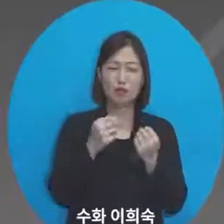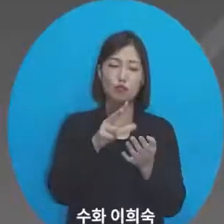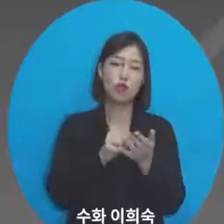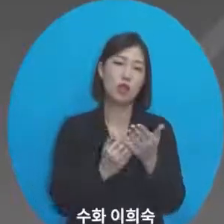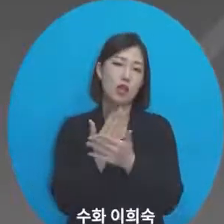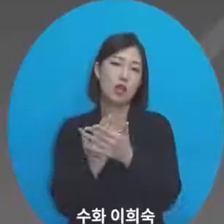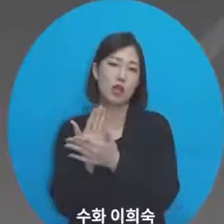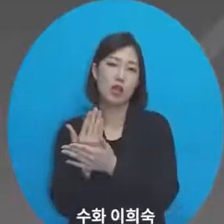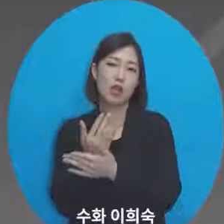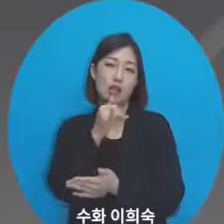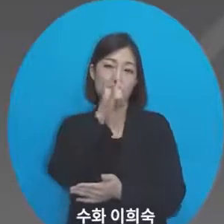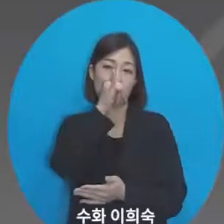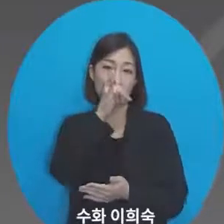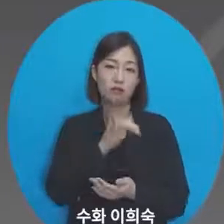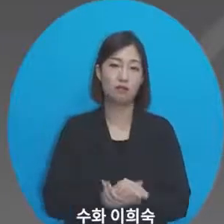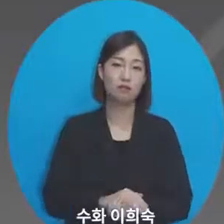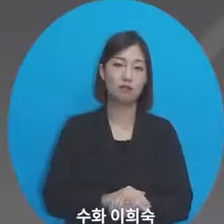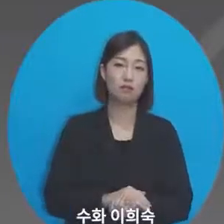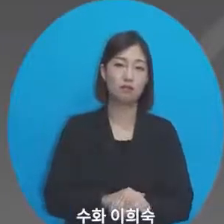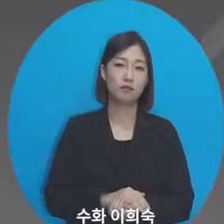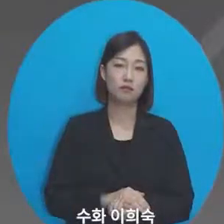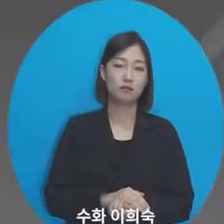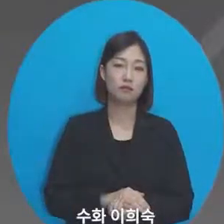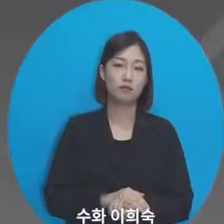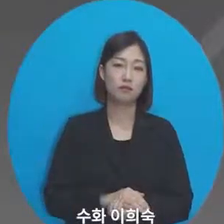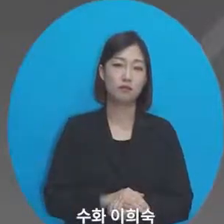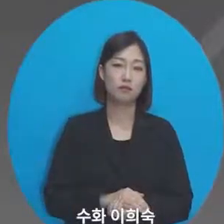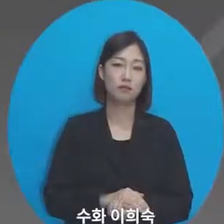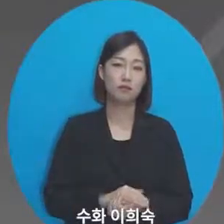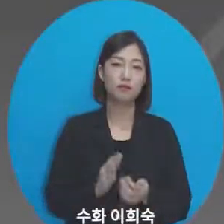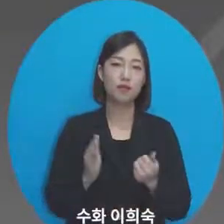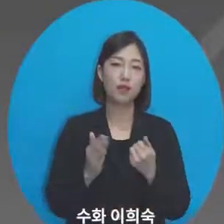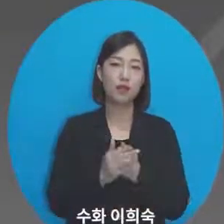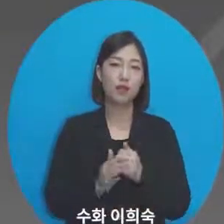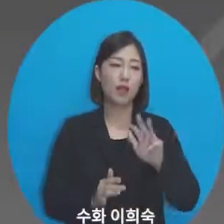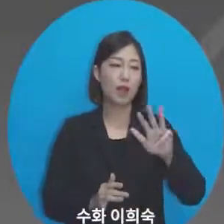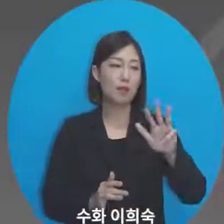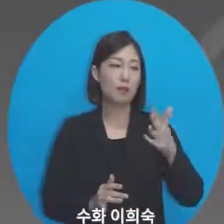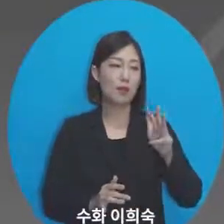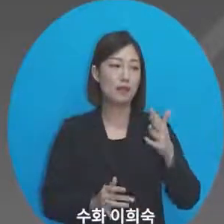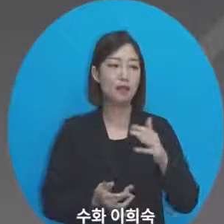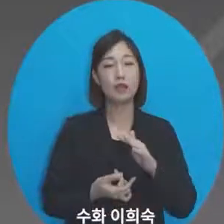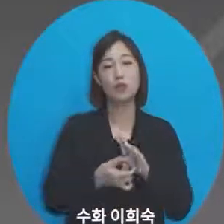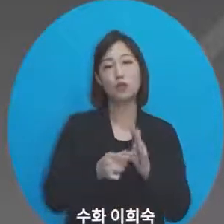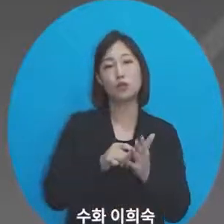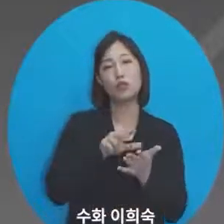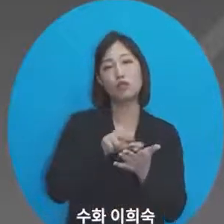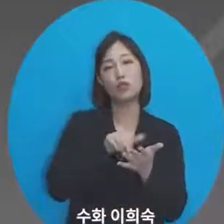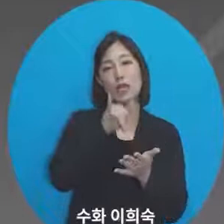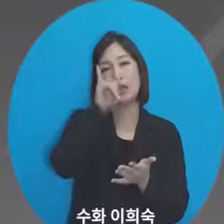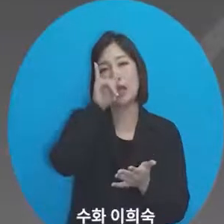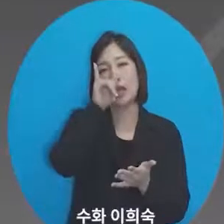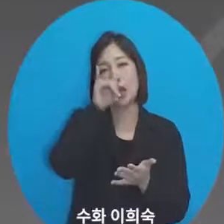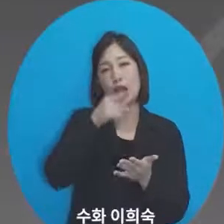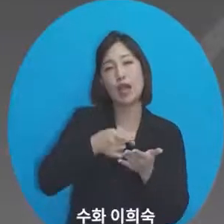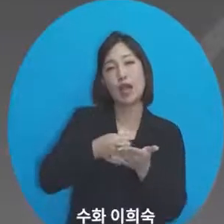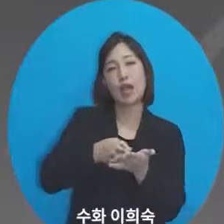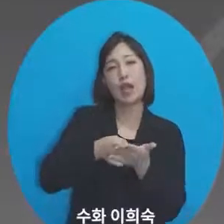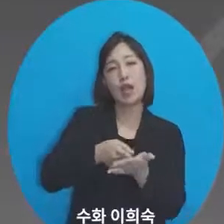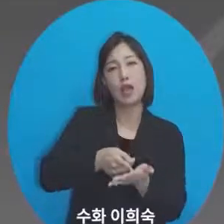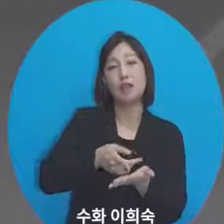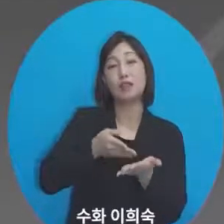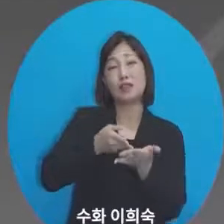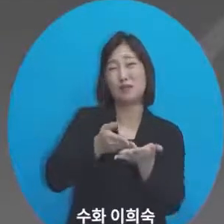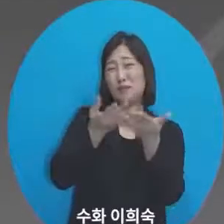약 800개소 정도의 보완을 지자체에 요청한 적이 있습니다. 한